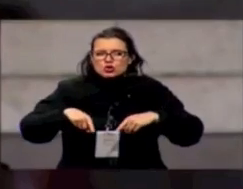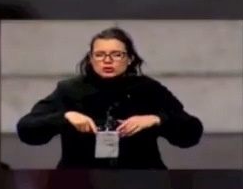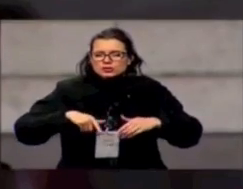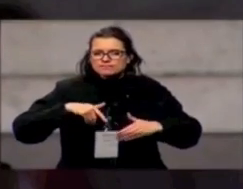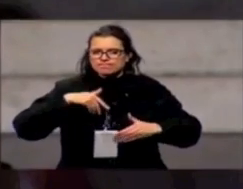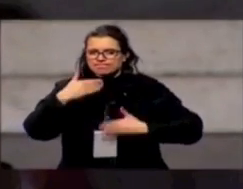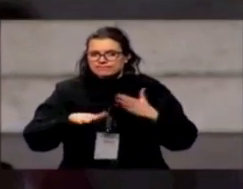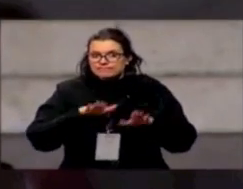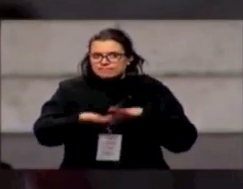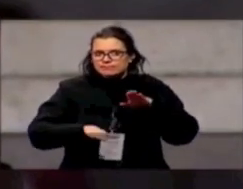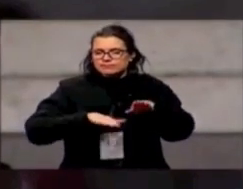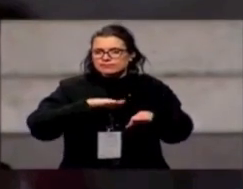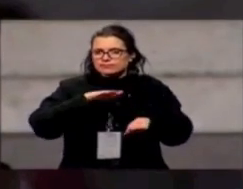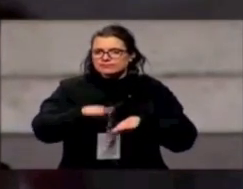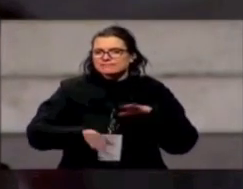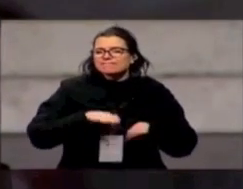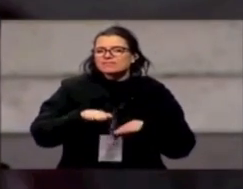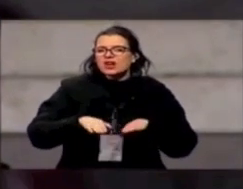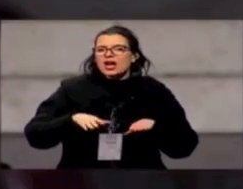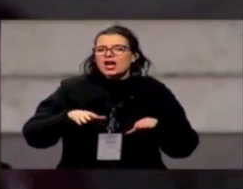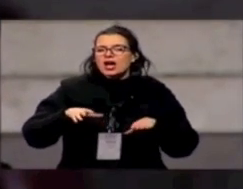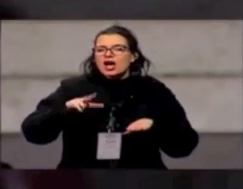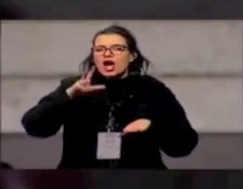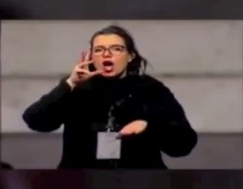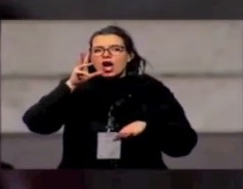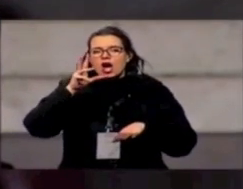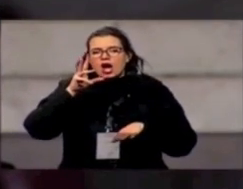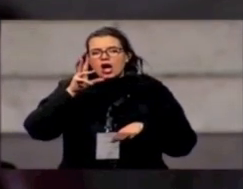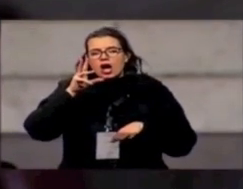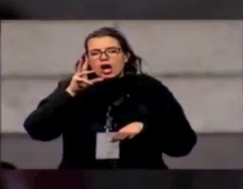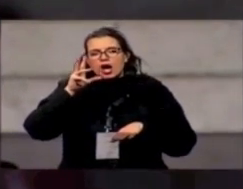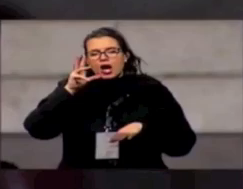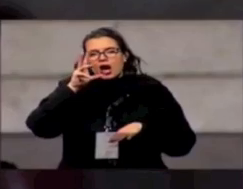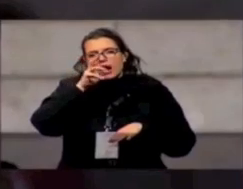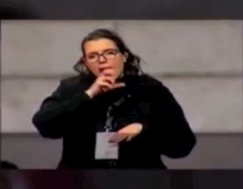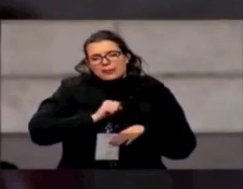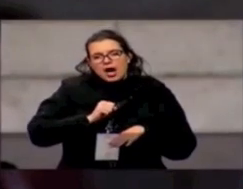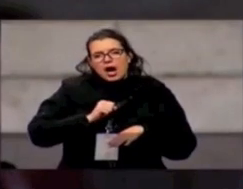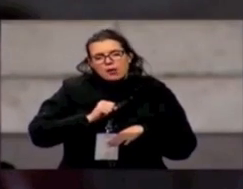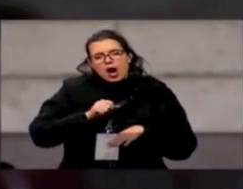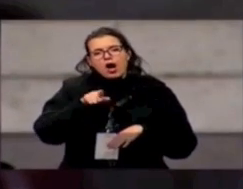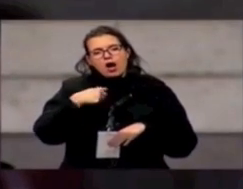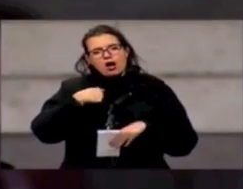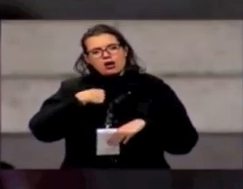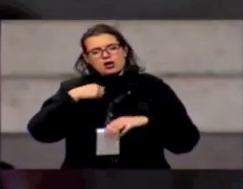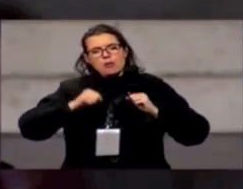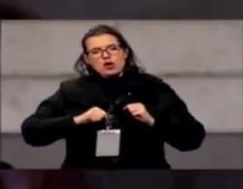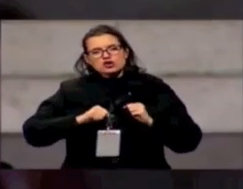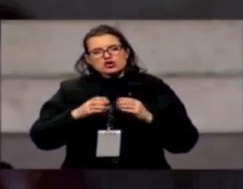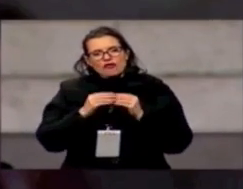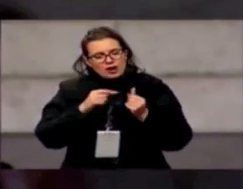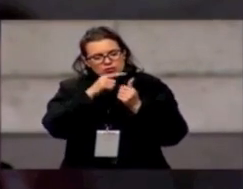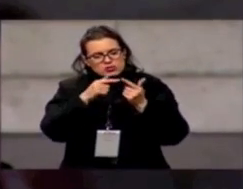moto riusciamo a vedere che cosa possiamo fare non vediamo cosa possiamo fare Finché siamo